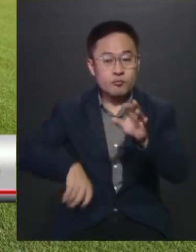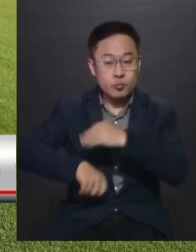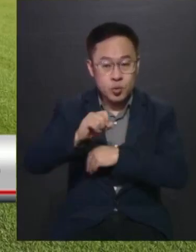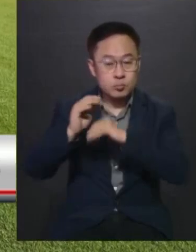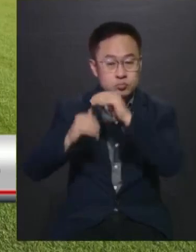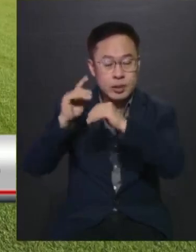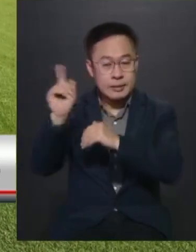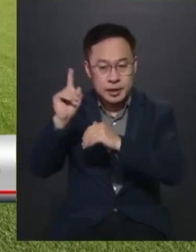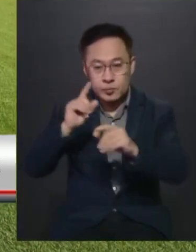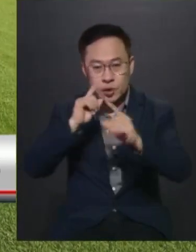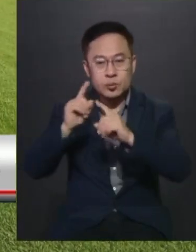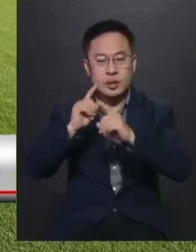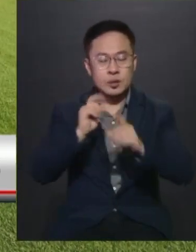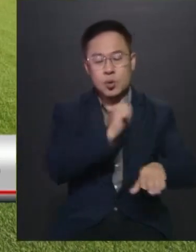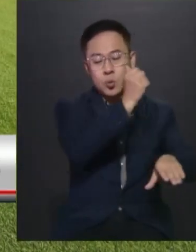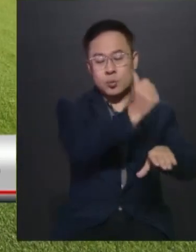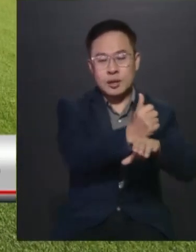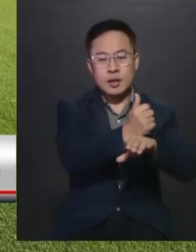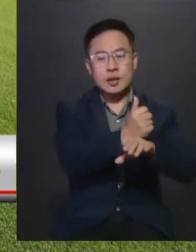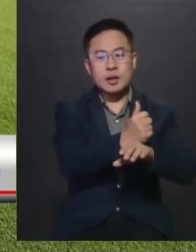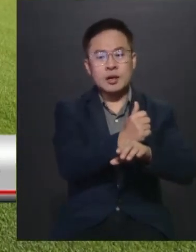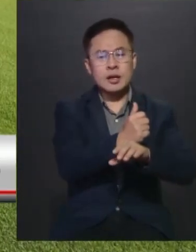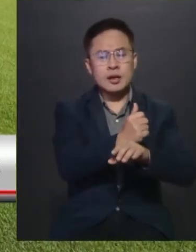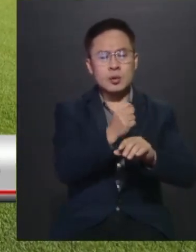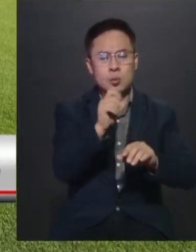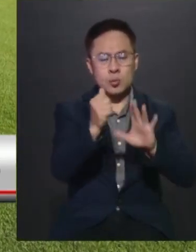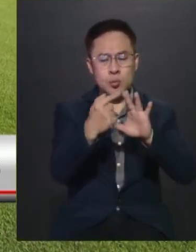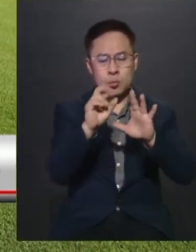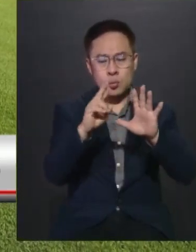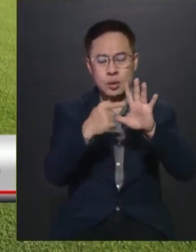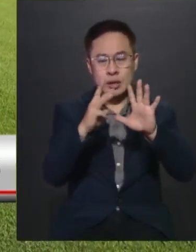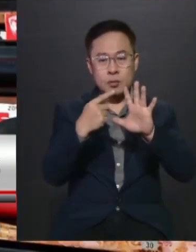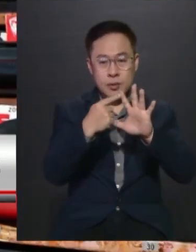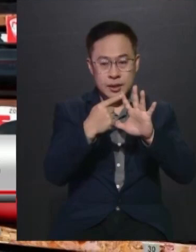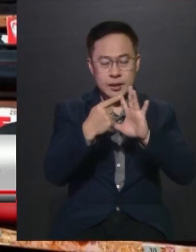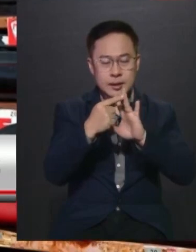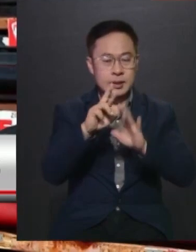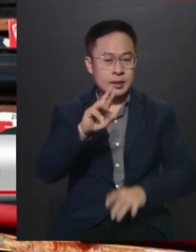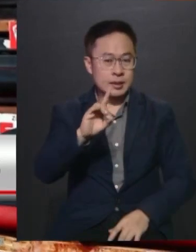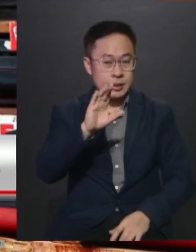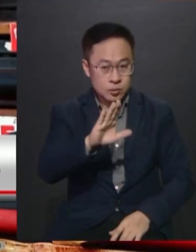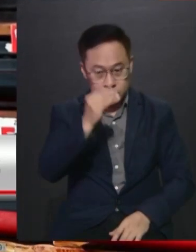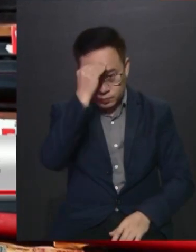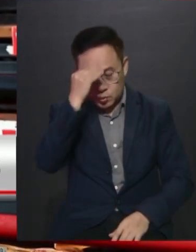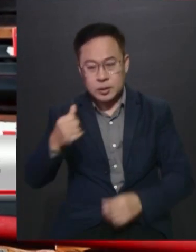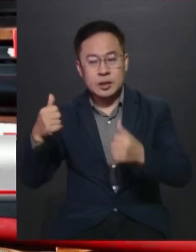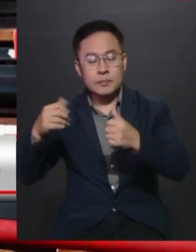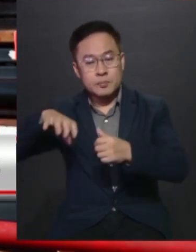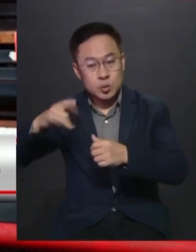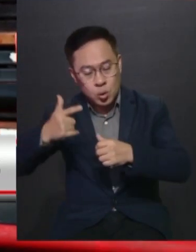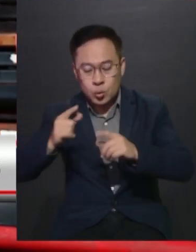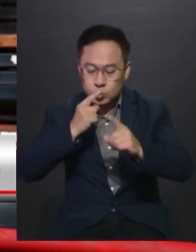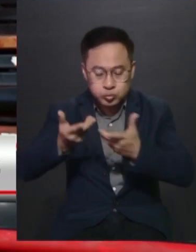าหารเย็นระหว่างผู้บริหารของทั้ง2สโมสรเพื่อร่วมกันพัฒนาศาสตร์ลูกหนังในแง่มุมอื่นๆให้ก้าวสู่ระดับสากลอีกด้ว